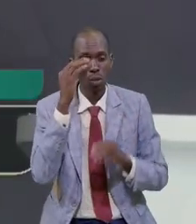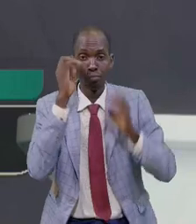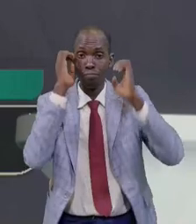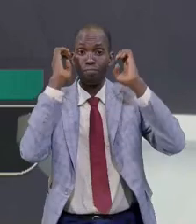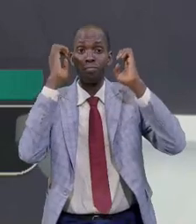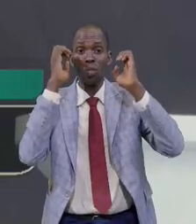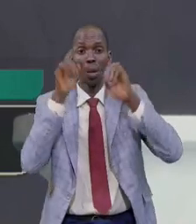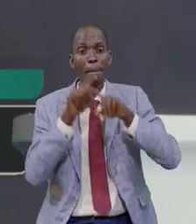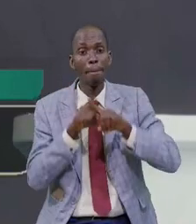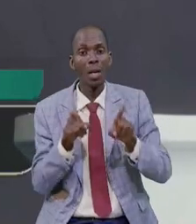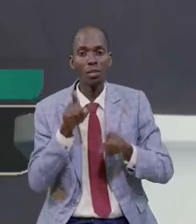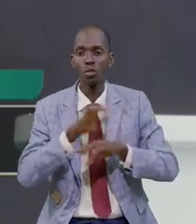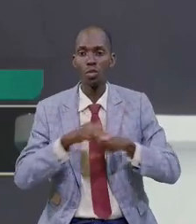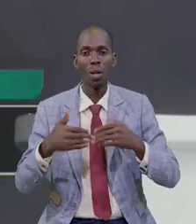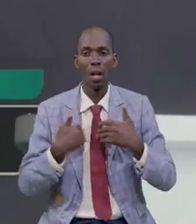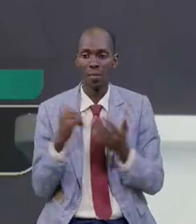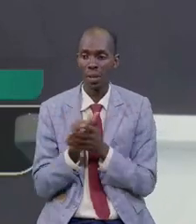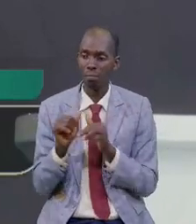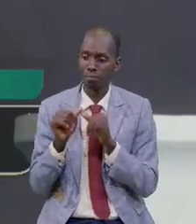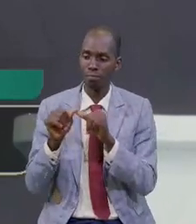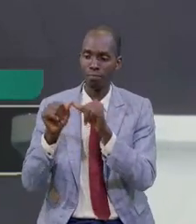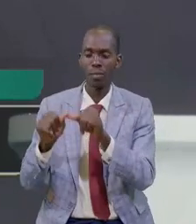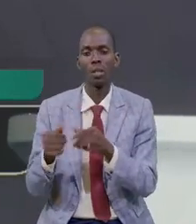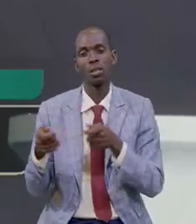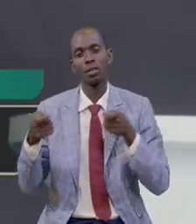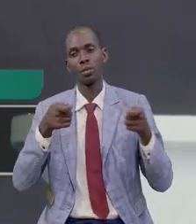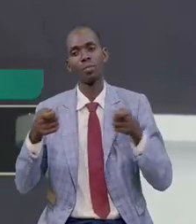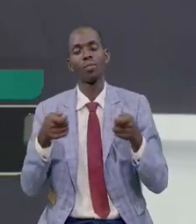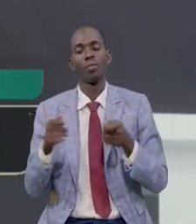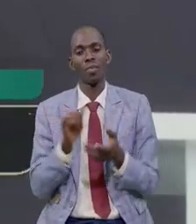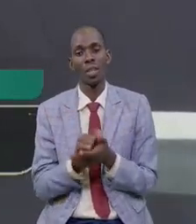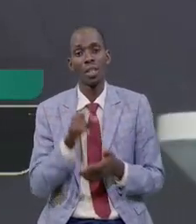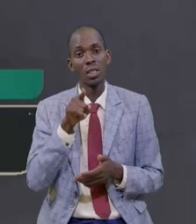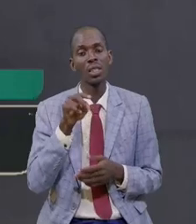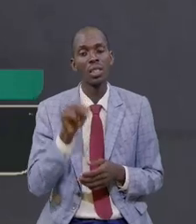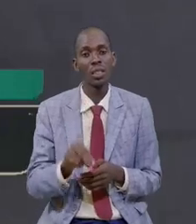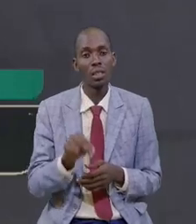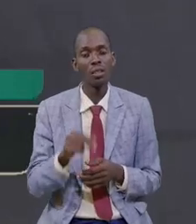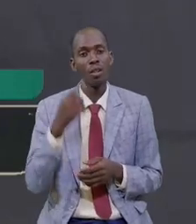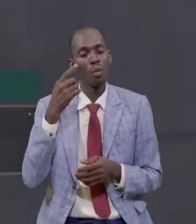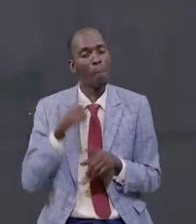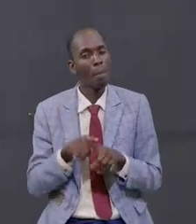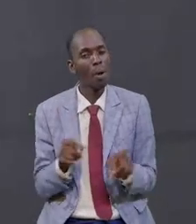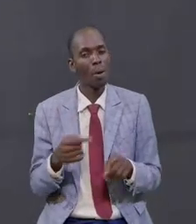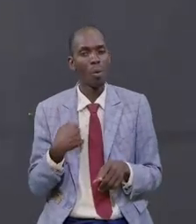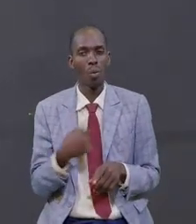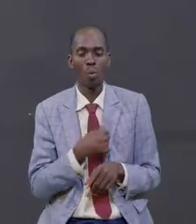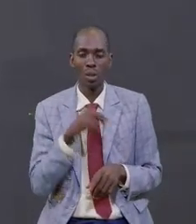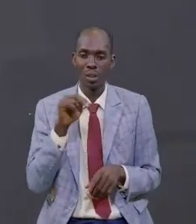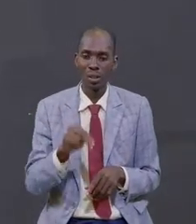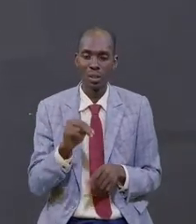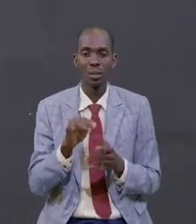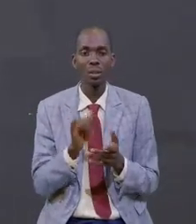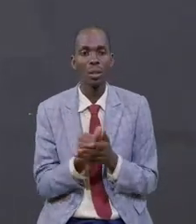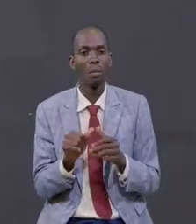pas cette domination perpétuelle donc il a besoin nous avons besoin de cette